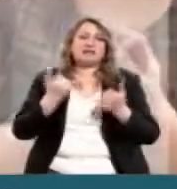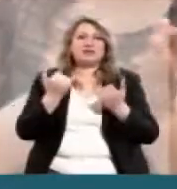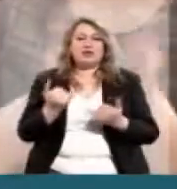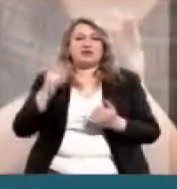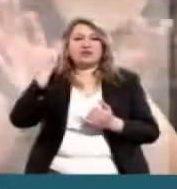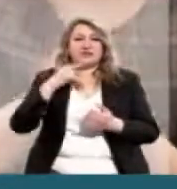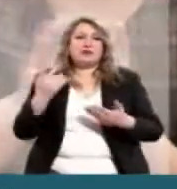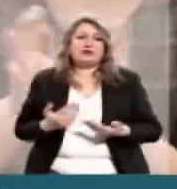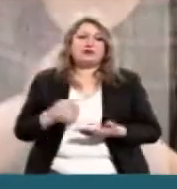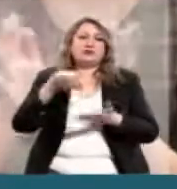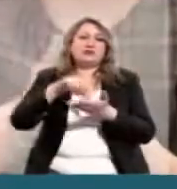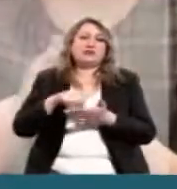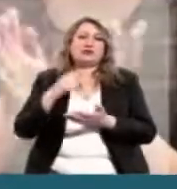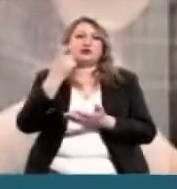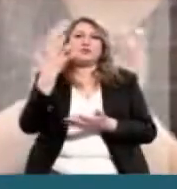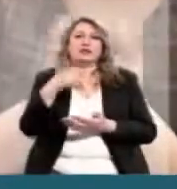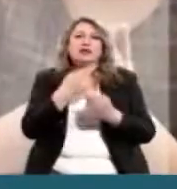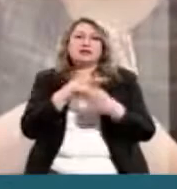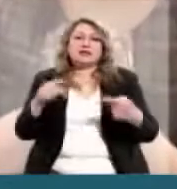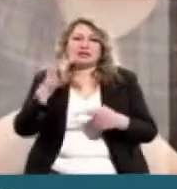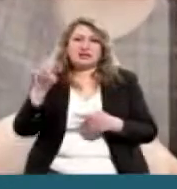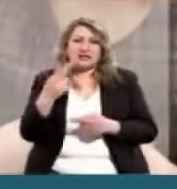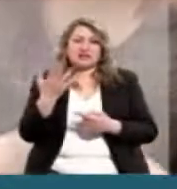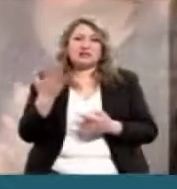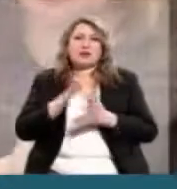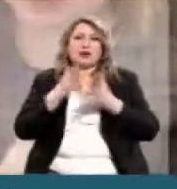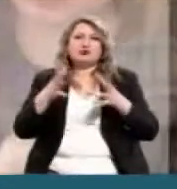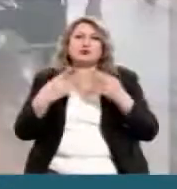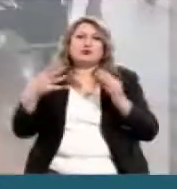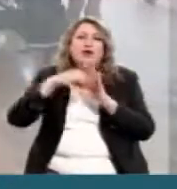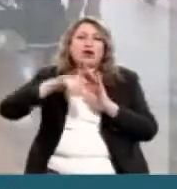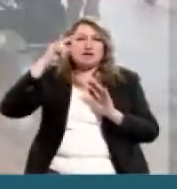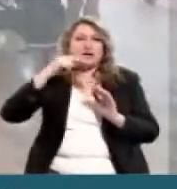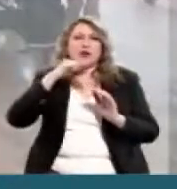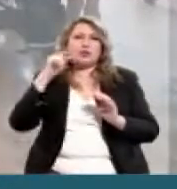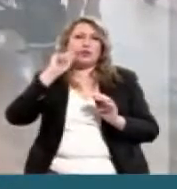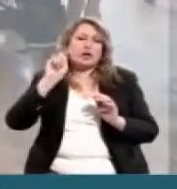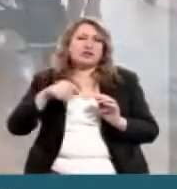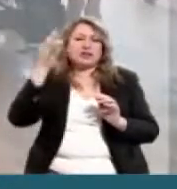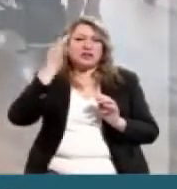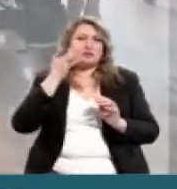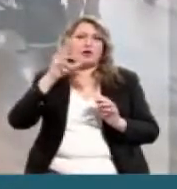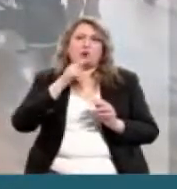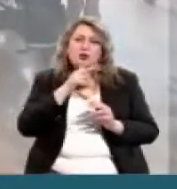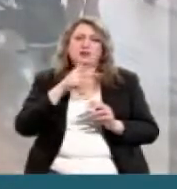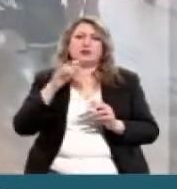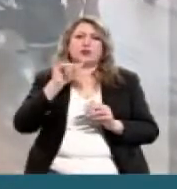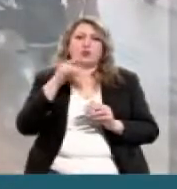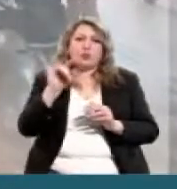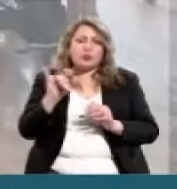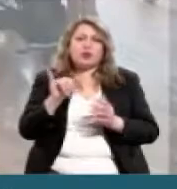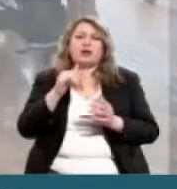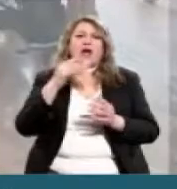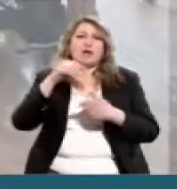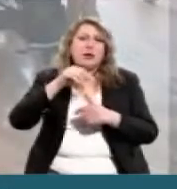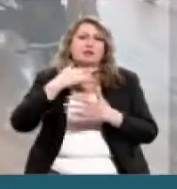Сегодня в Казахстане проживают представители 150 национальностей. В большую семью входят казахи, русские, украинцы, немцы, корейцы, уйгуры, армяне